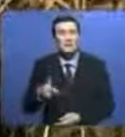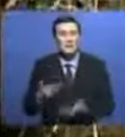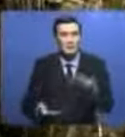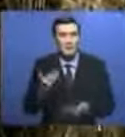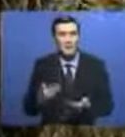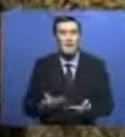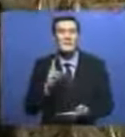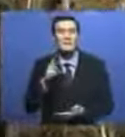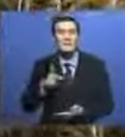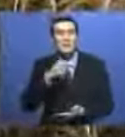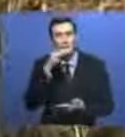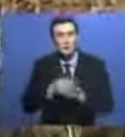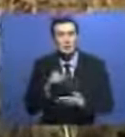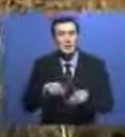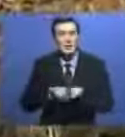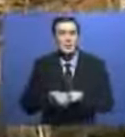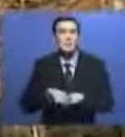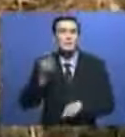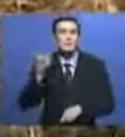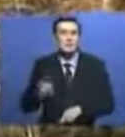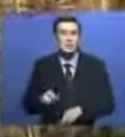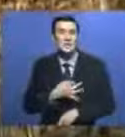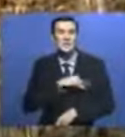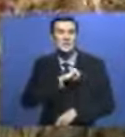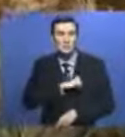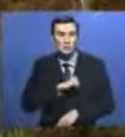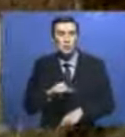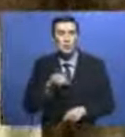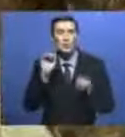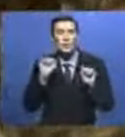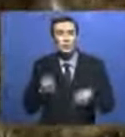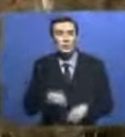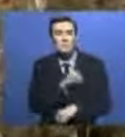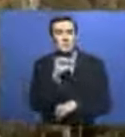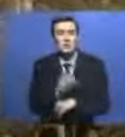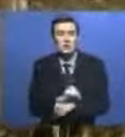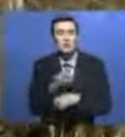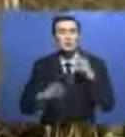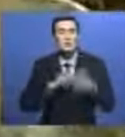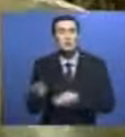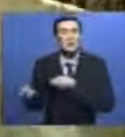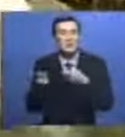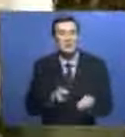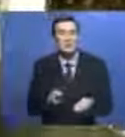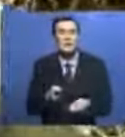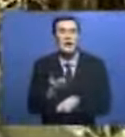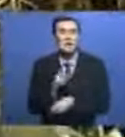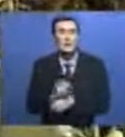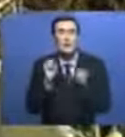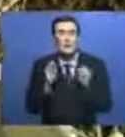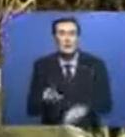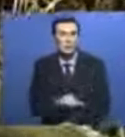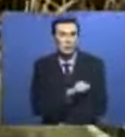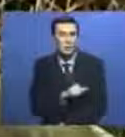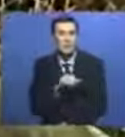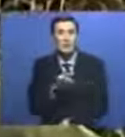килограмм. В КГБ подчеркивают, что таким образом сотрудникам спецслужб удалось пресечь международный канал поставок особо опасного